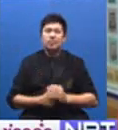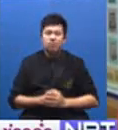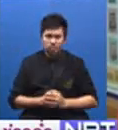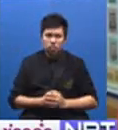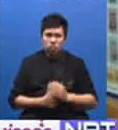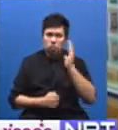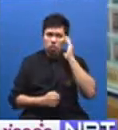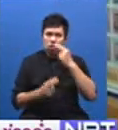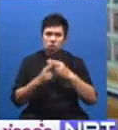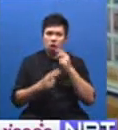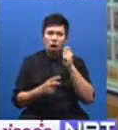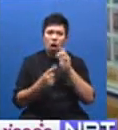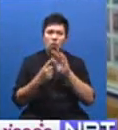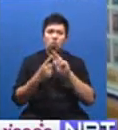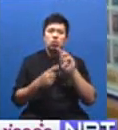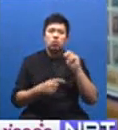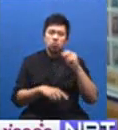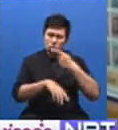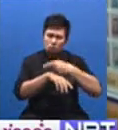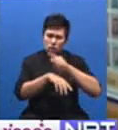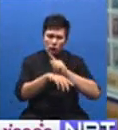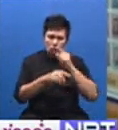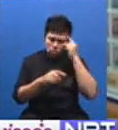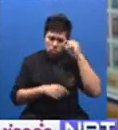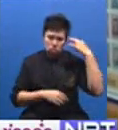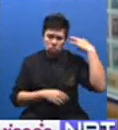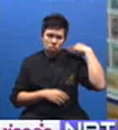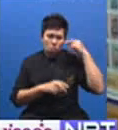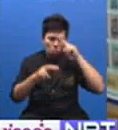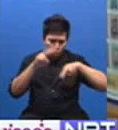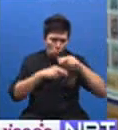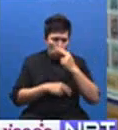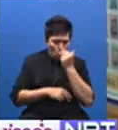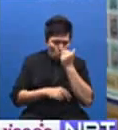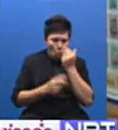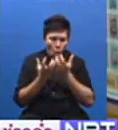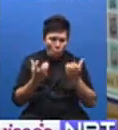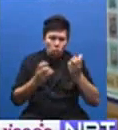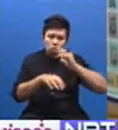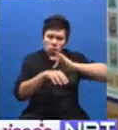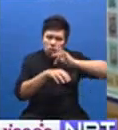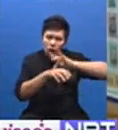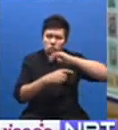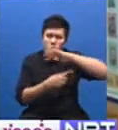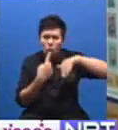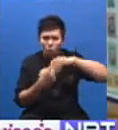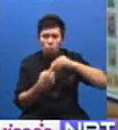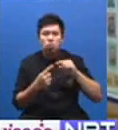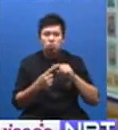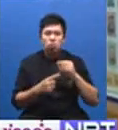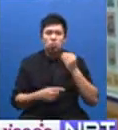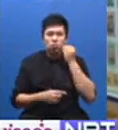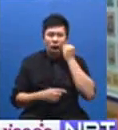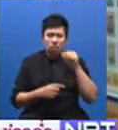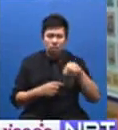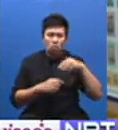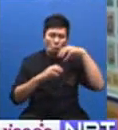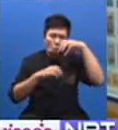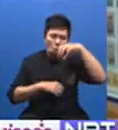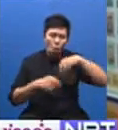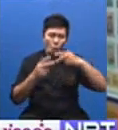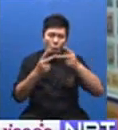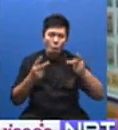ด้านายอดุลชนบิตประธานเครือข่ายอาสาสมัครพิทักษ์ทรัพยากรธรรมชาติและสิ่งแวดล้อมหมู่บ้านเกาะสารายยอมรับ